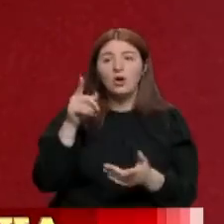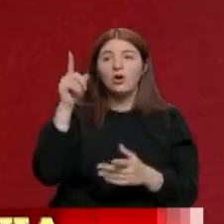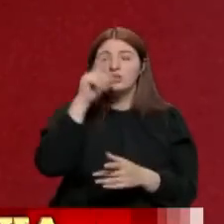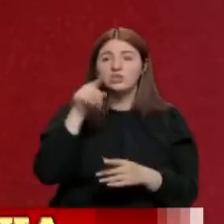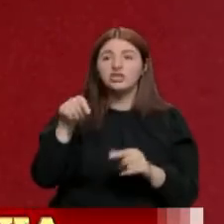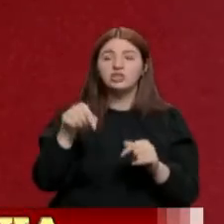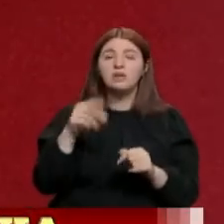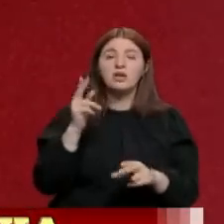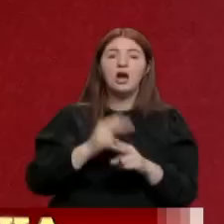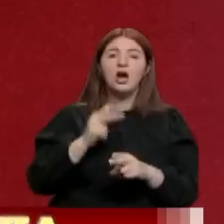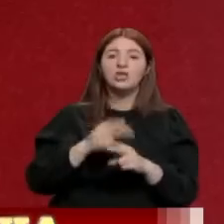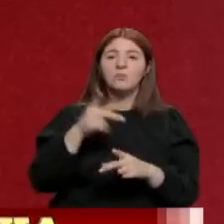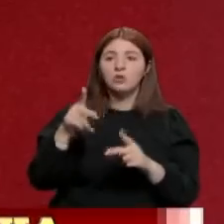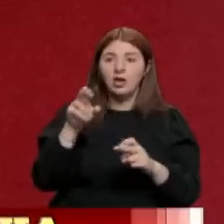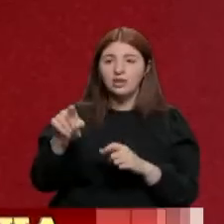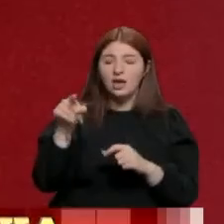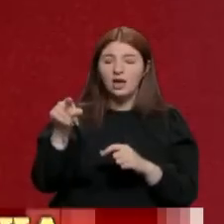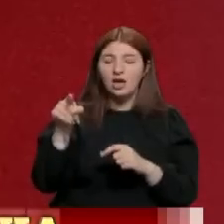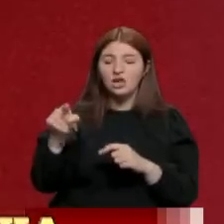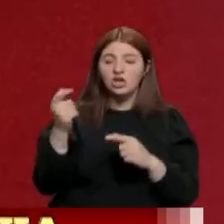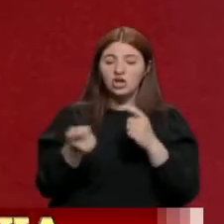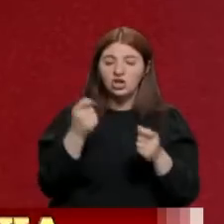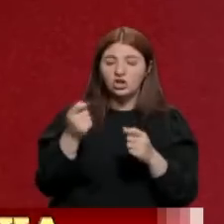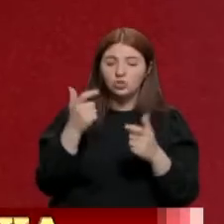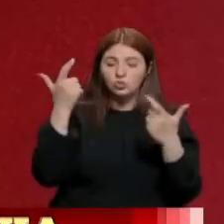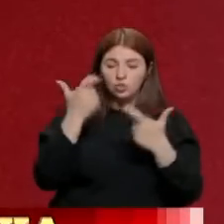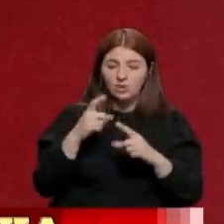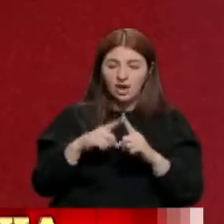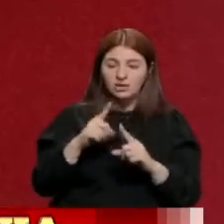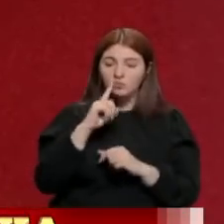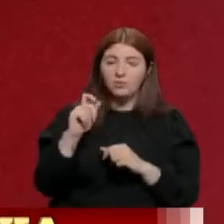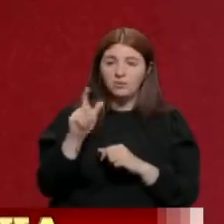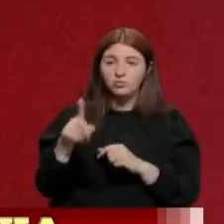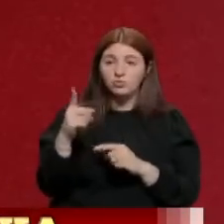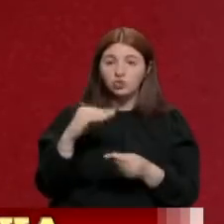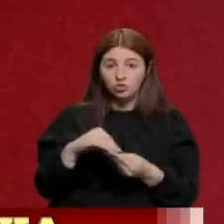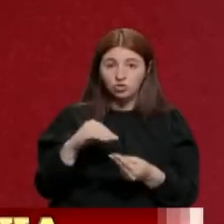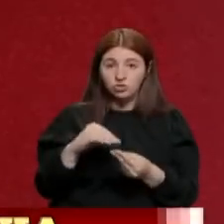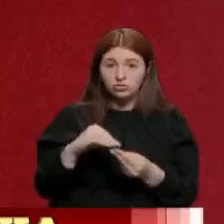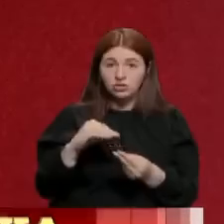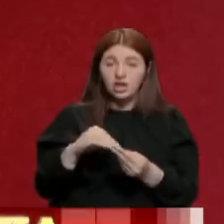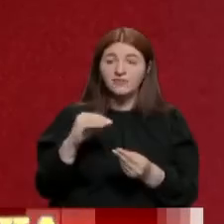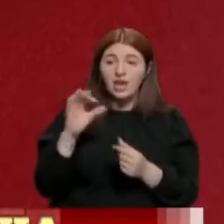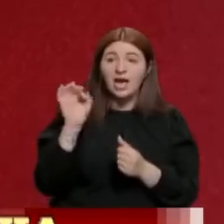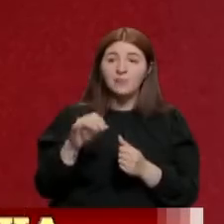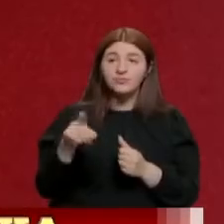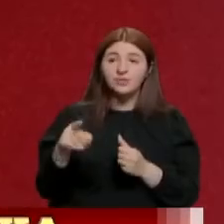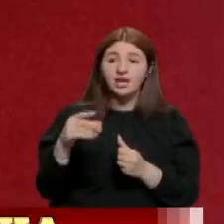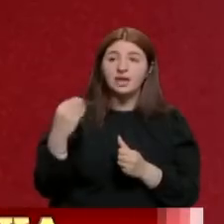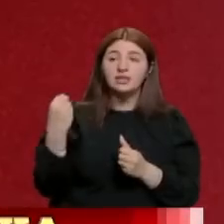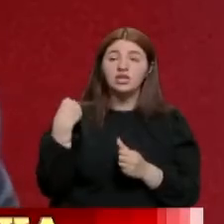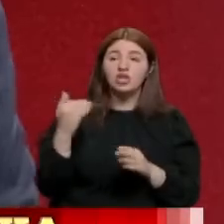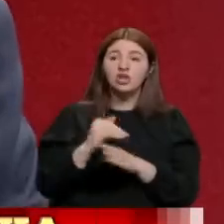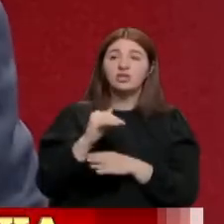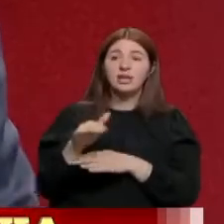açıdan şimdi derhal bu konuda hem bu işin mesullerinin hesap sormalıyız. Bu bir suçtur. Ve hem de yeni